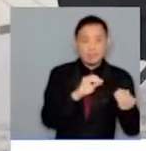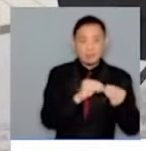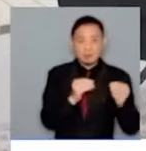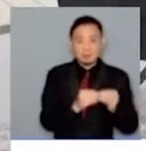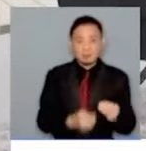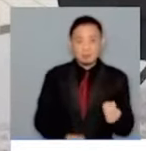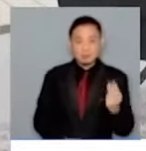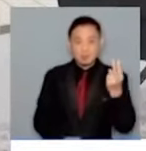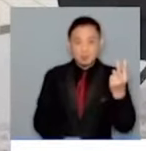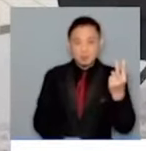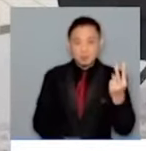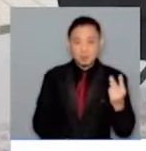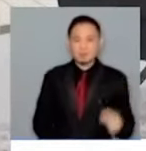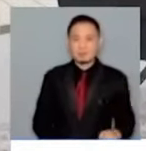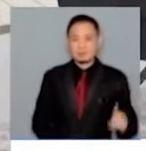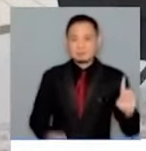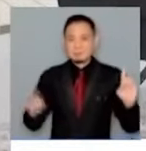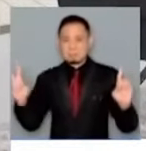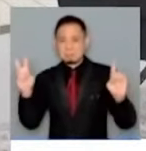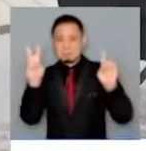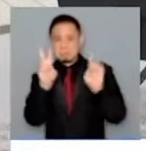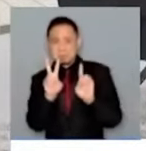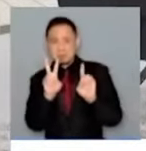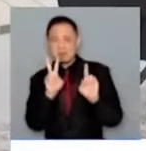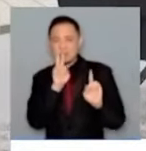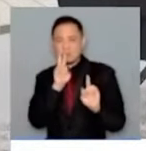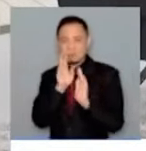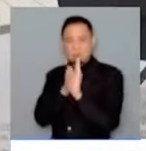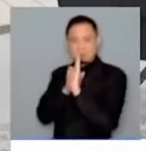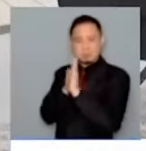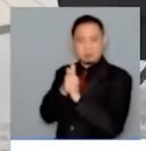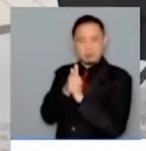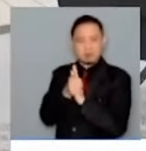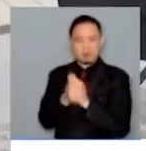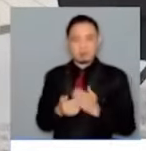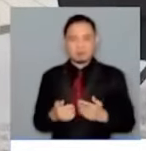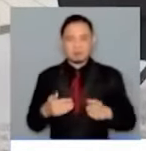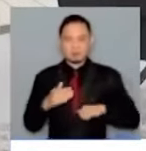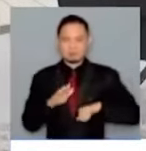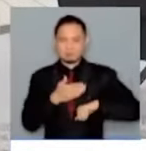Sana dalawa ang puso.